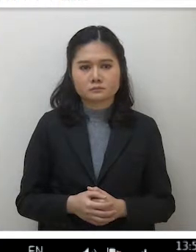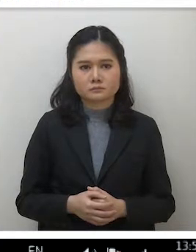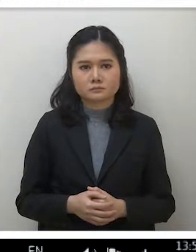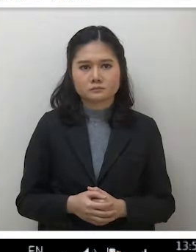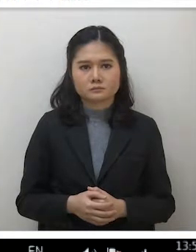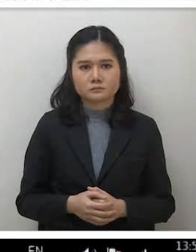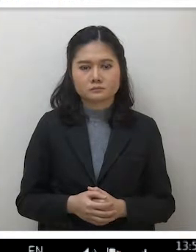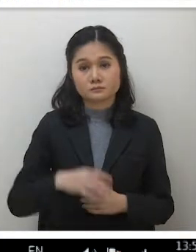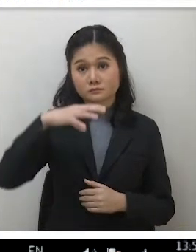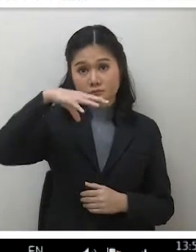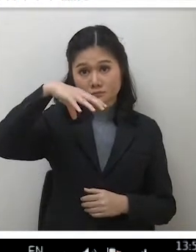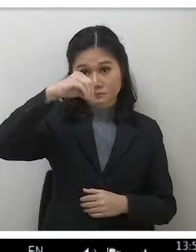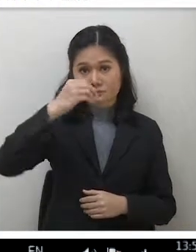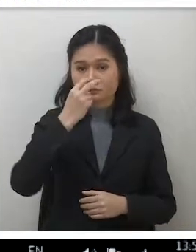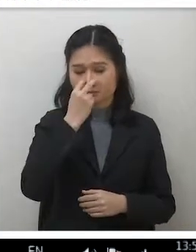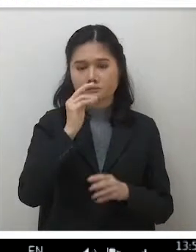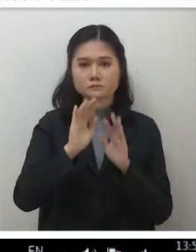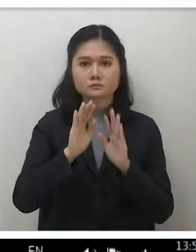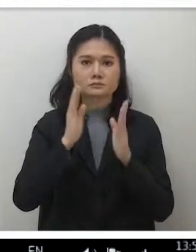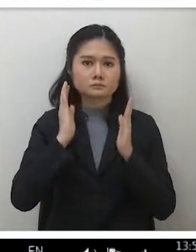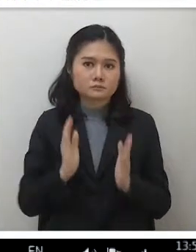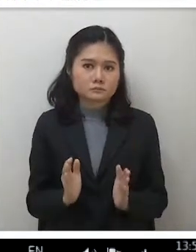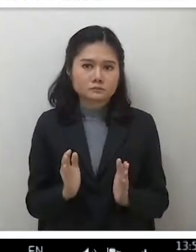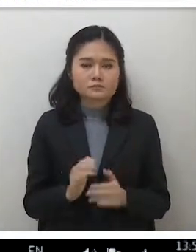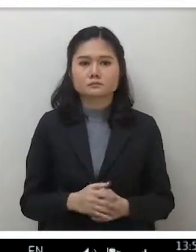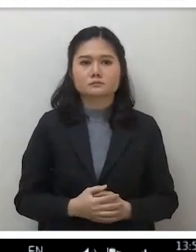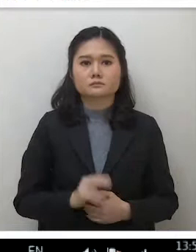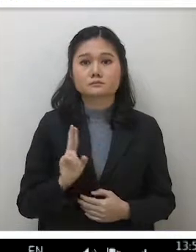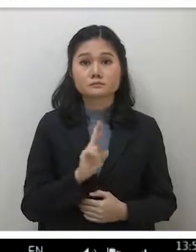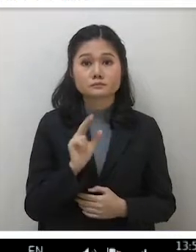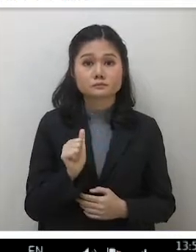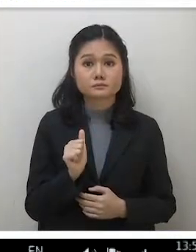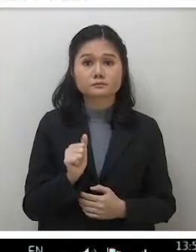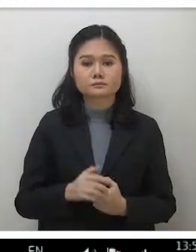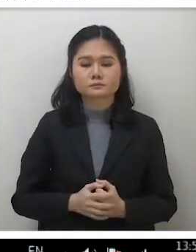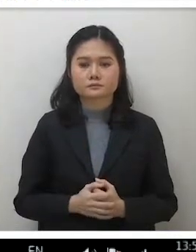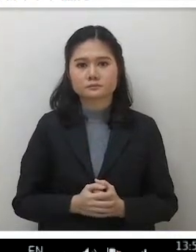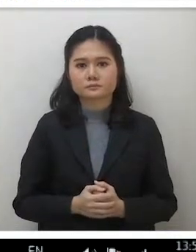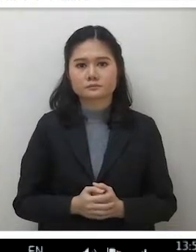ปิดดวงไฟดูก็จะเห็นว่าประมาณนี้ใช้ได้นะครับ